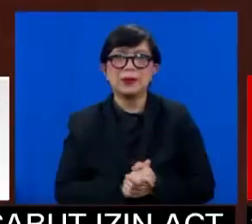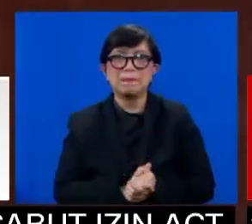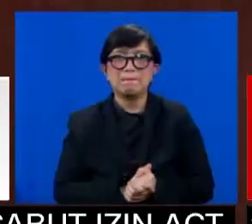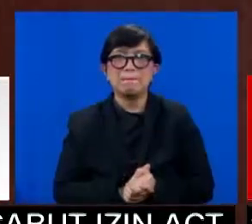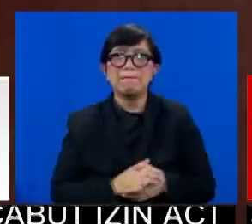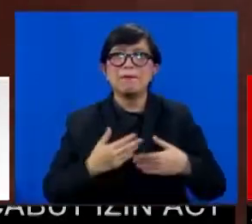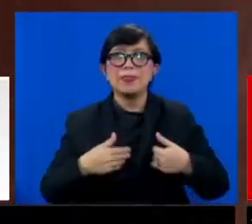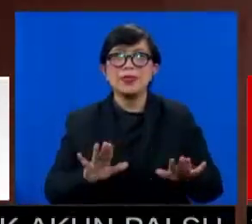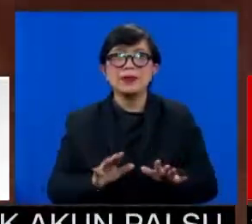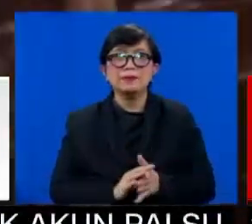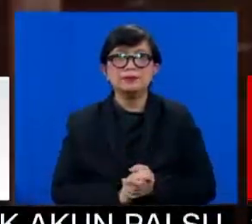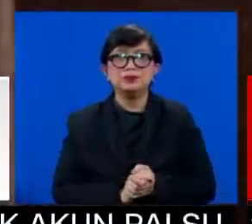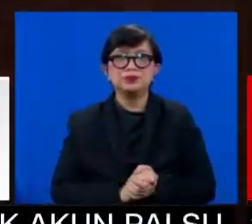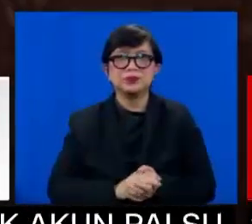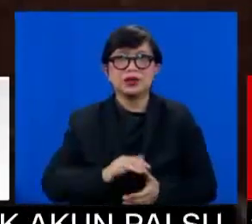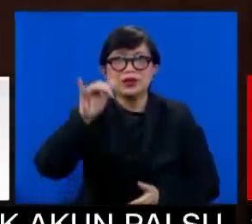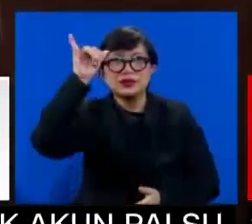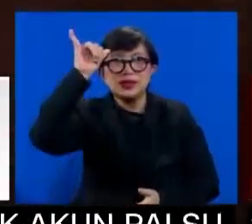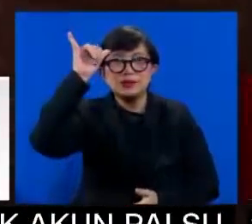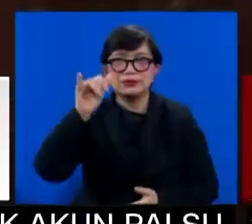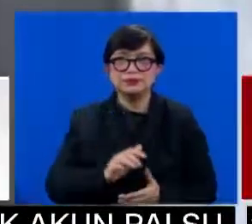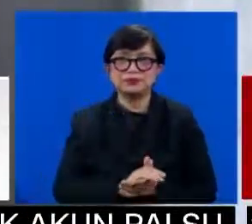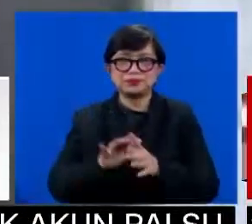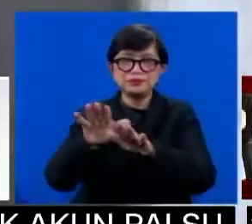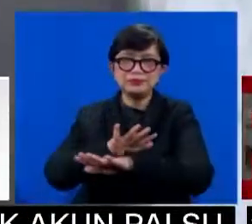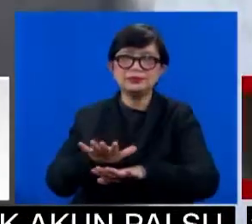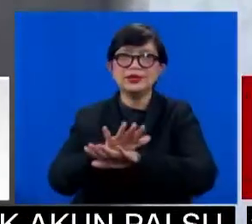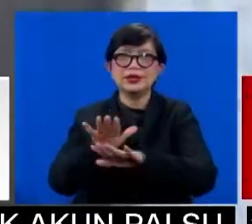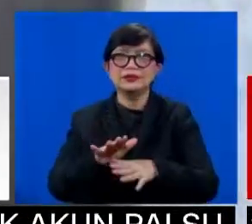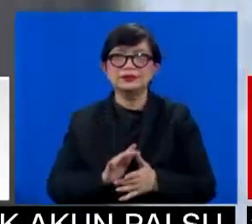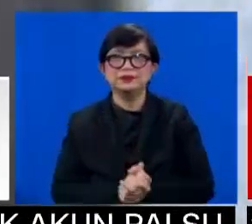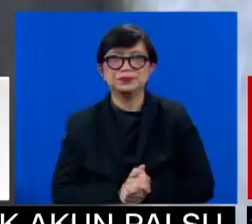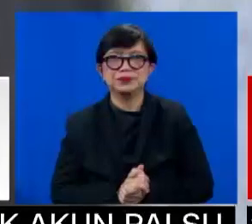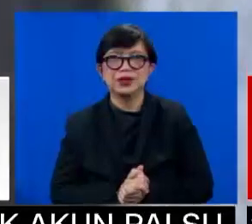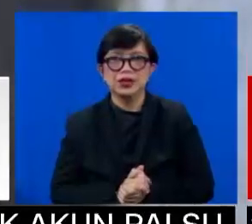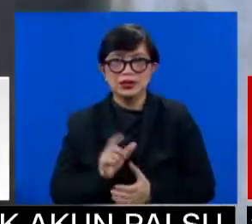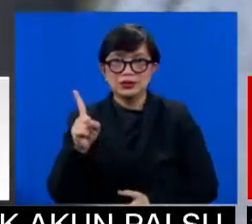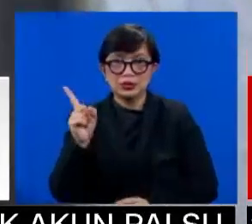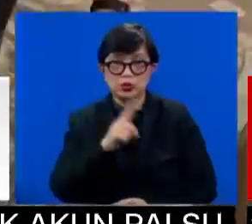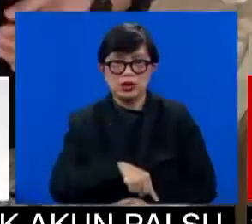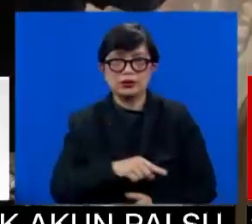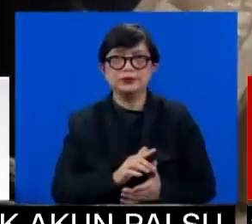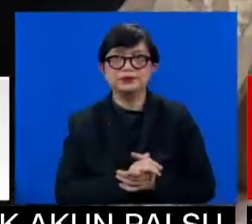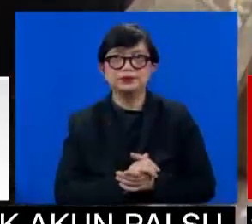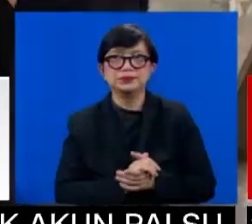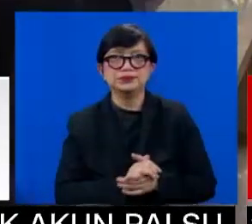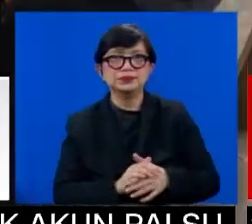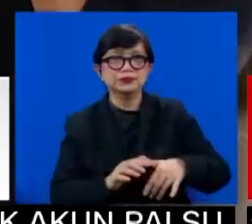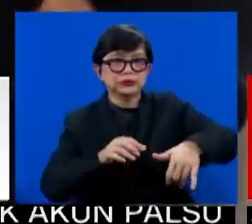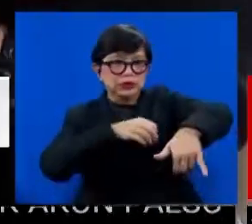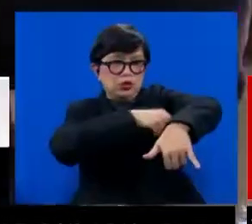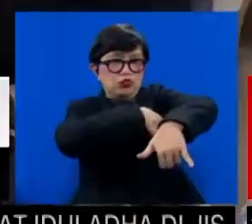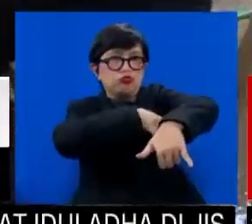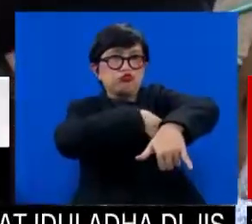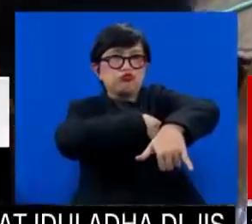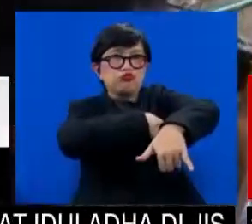domba, puluhan sapi kurban di tempat ini juga mendapatkan perawatan. Dalam sehari, sapi bisa membuang kotoran hingga 15 kali.